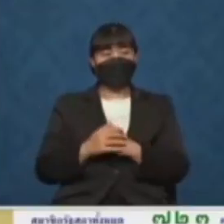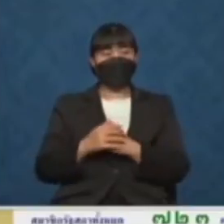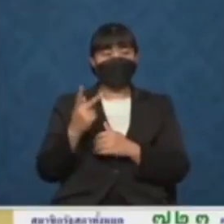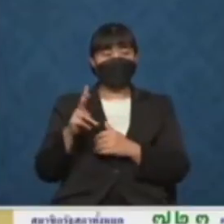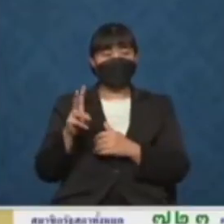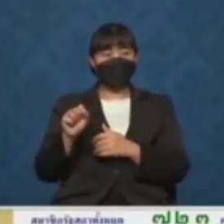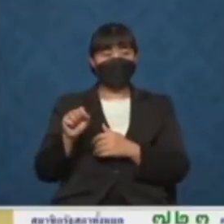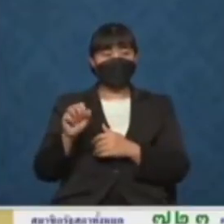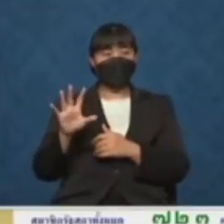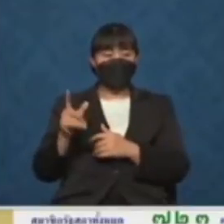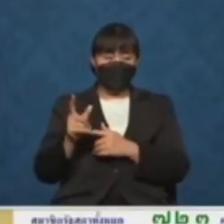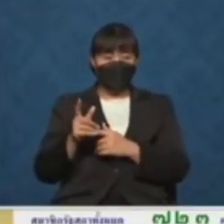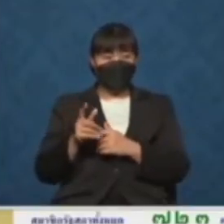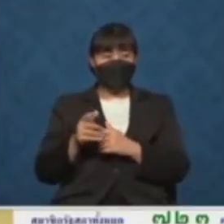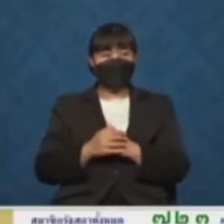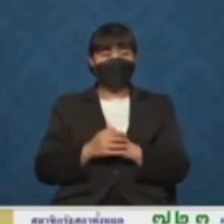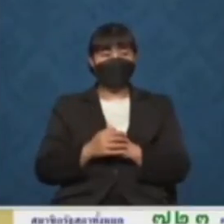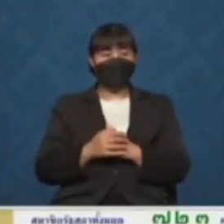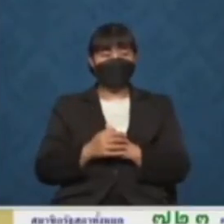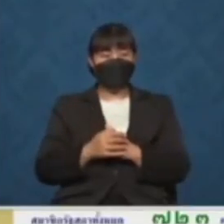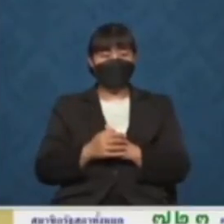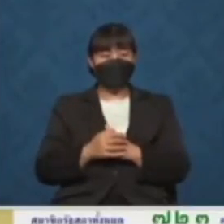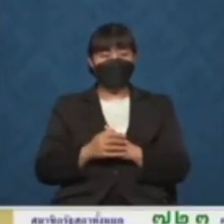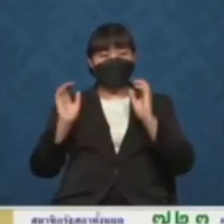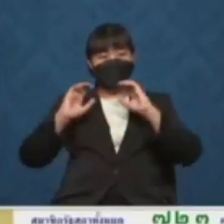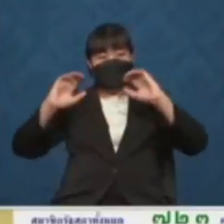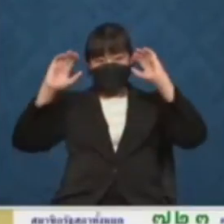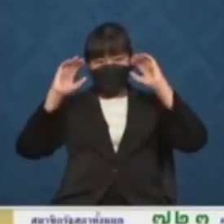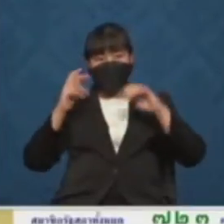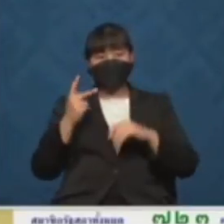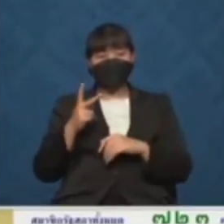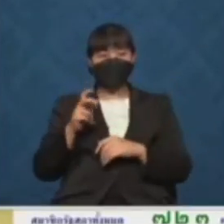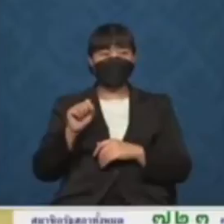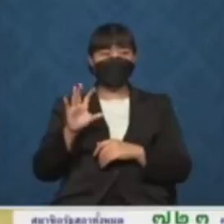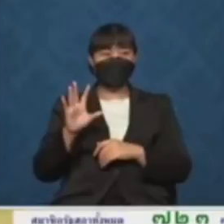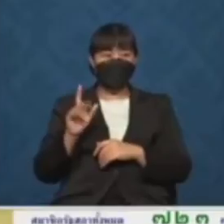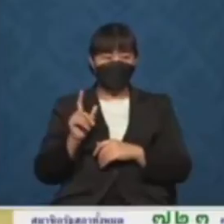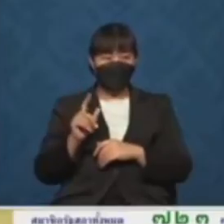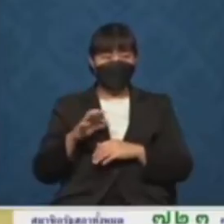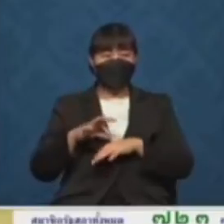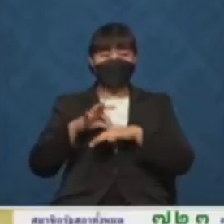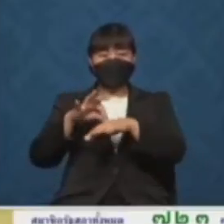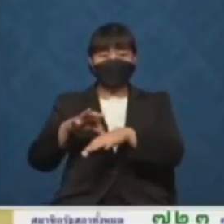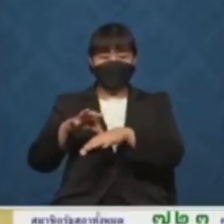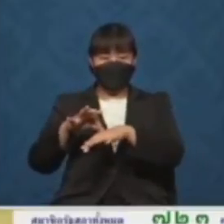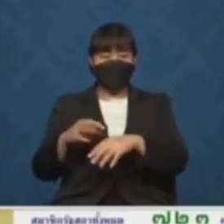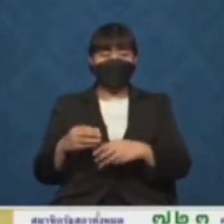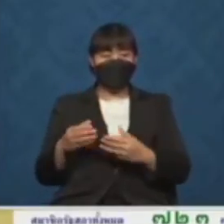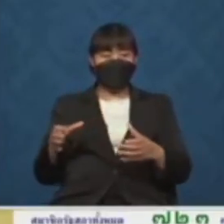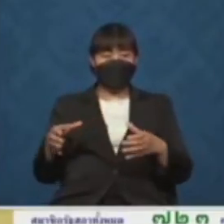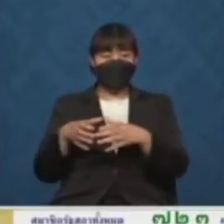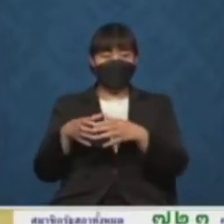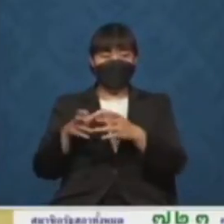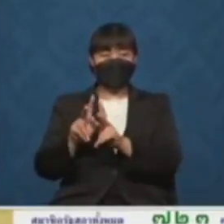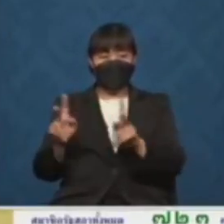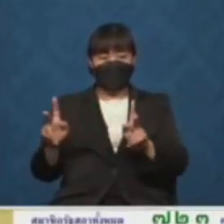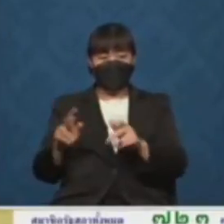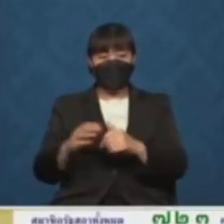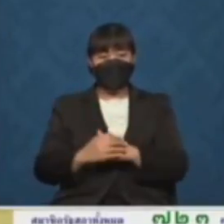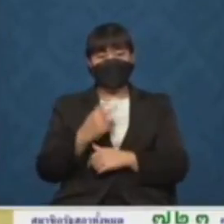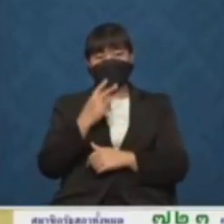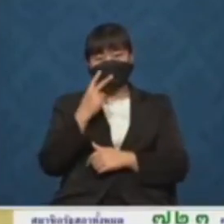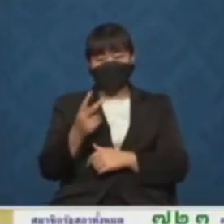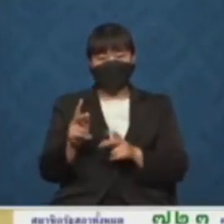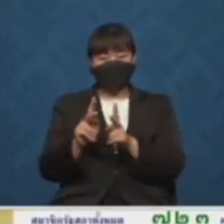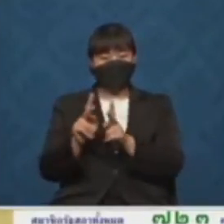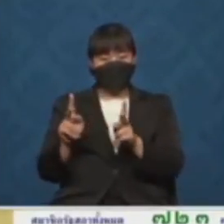จะพบว่ามาจากการแต่งตั้งของราธบาลอสชอแต่งตั้งใยุคอสชอ แทบทางสิ้นนะครับและถาดูสัสตส่นของ